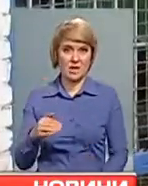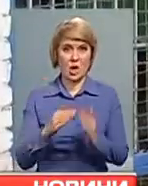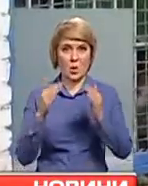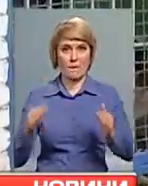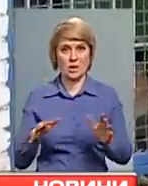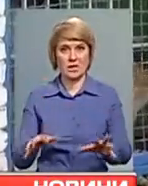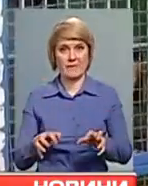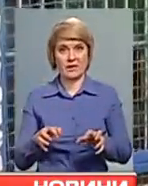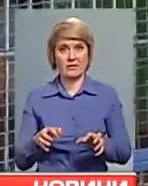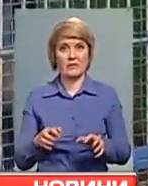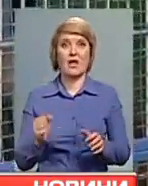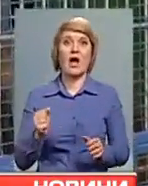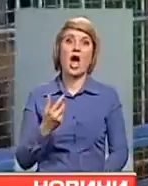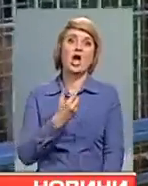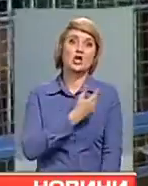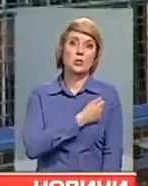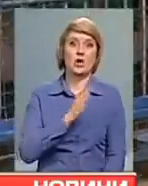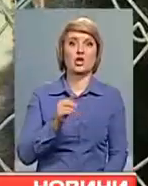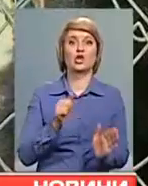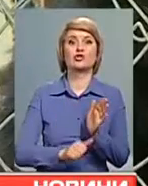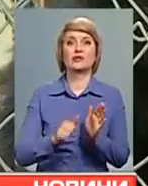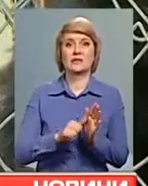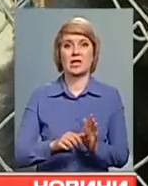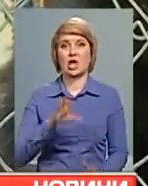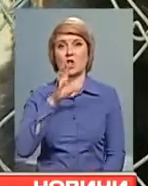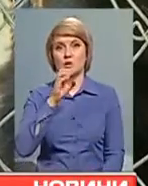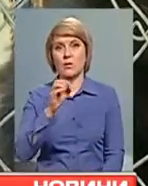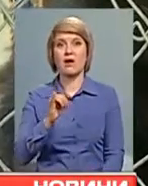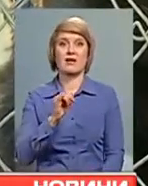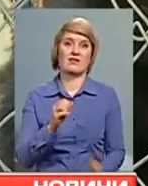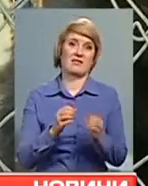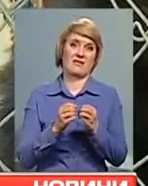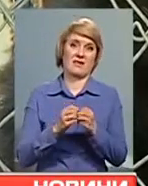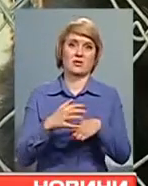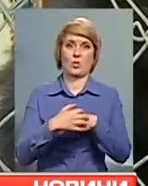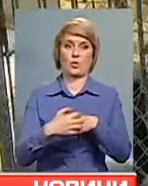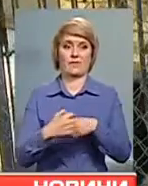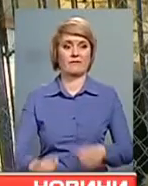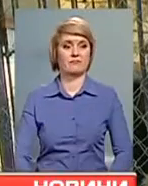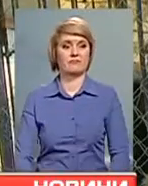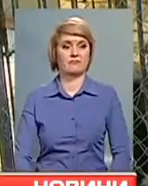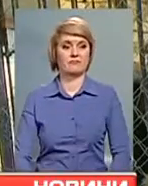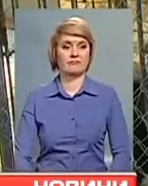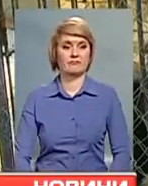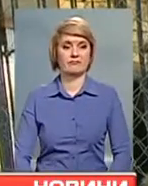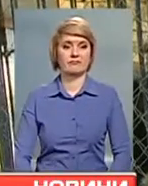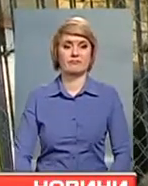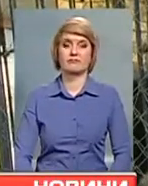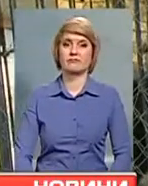тварин. А чіпували на сьогодні лише 60 собак із десяток котів. Ольга Крупник, Анатолій Киричук, Перший національний.